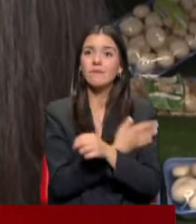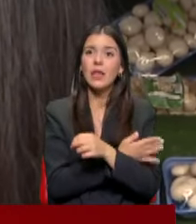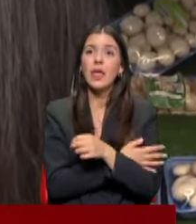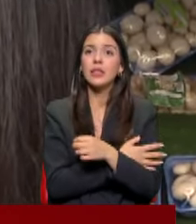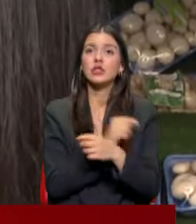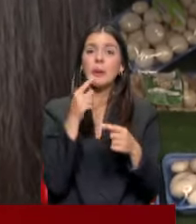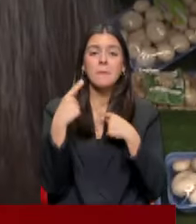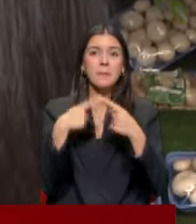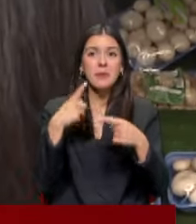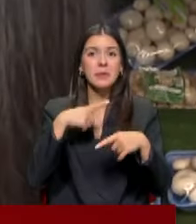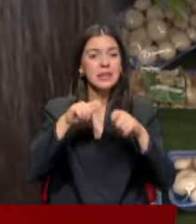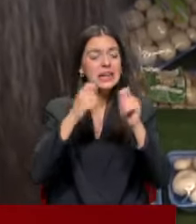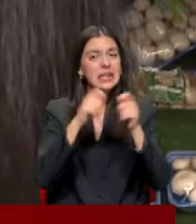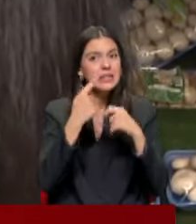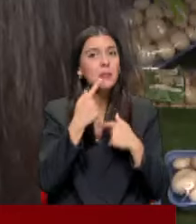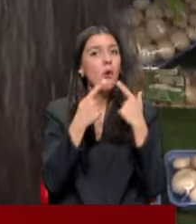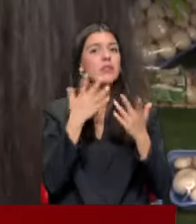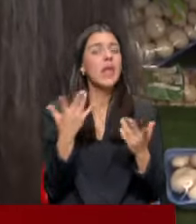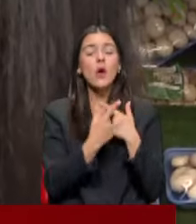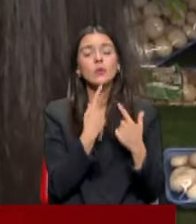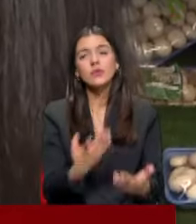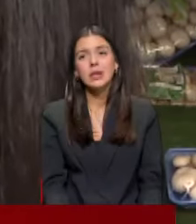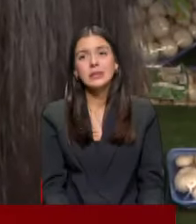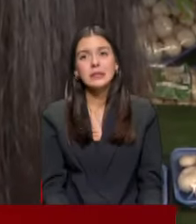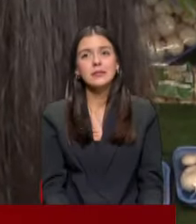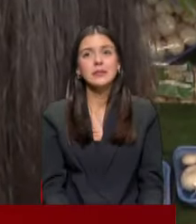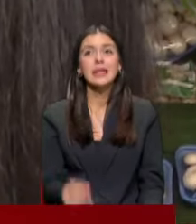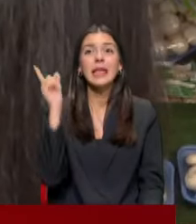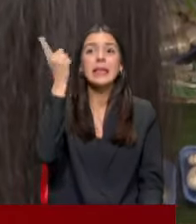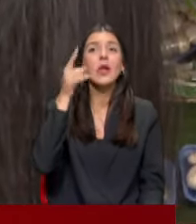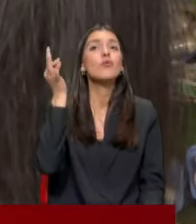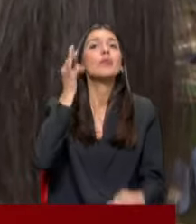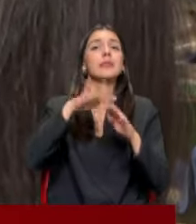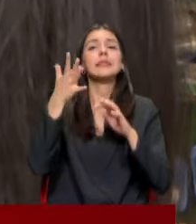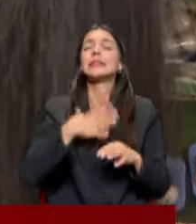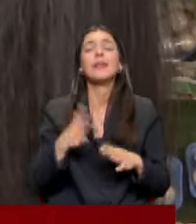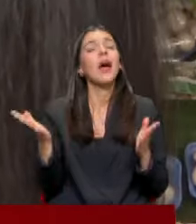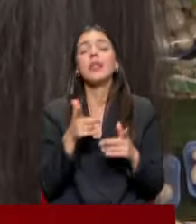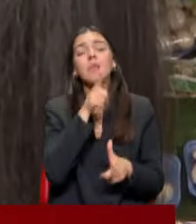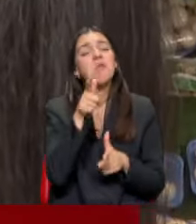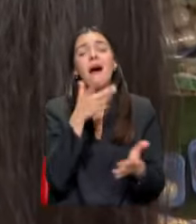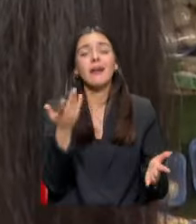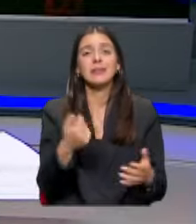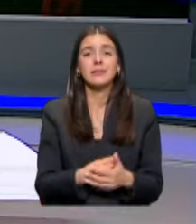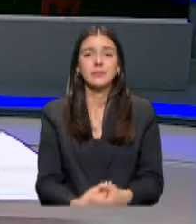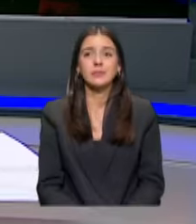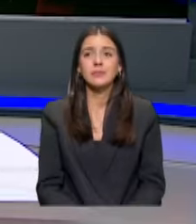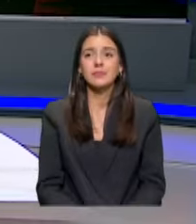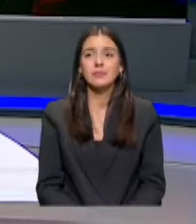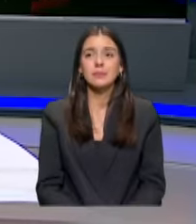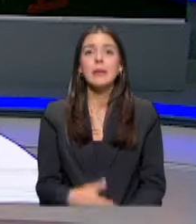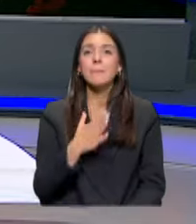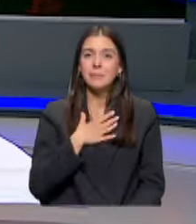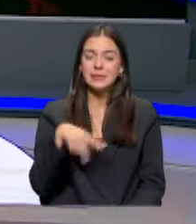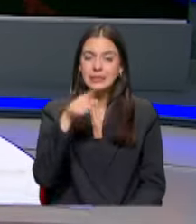birbirini kırdırır mı konuşacaksın. Neyi konuşacaksın yani? İktidar duymadıktan sonra istediğin kadar isyan et. İşte